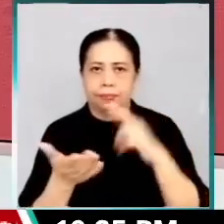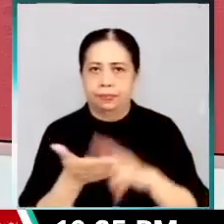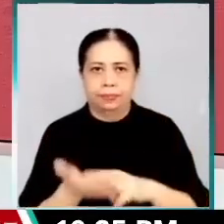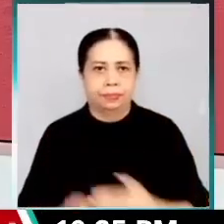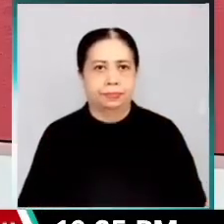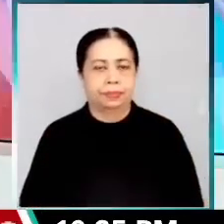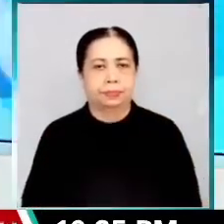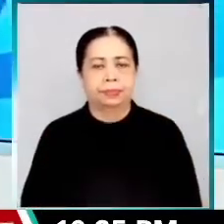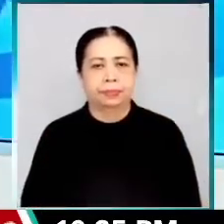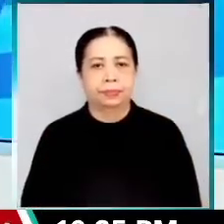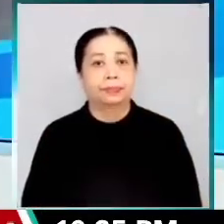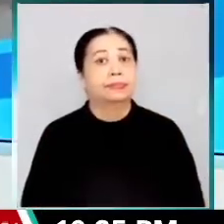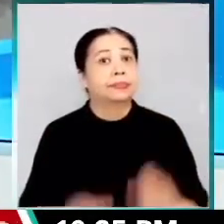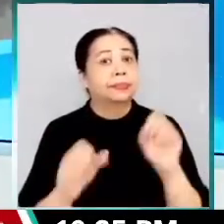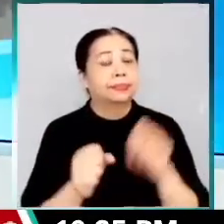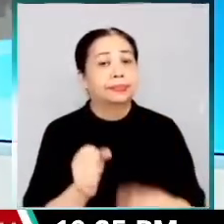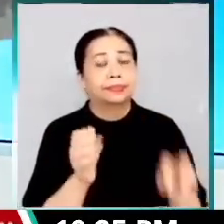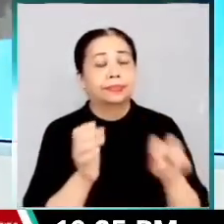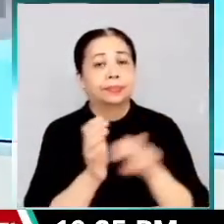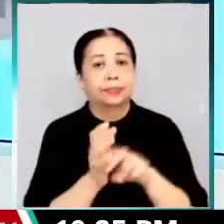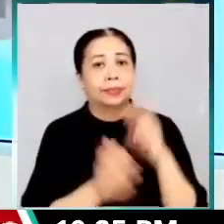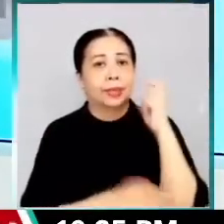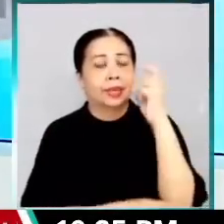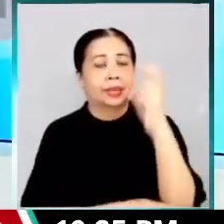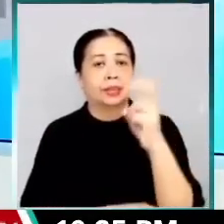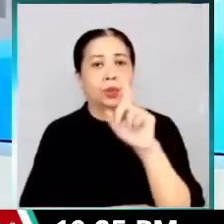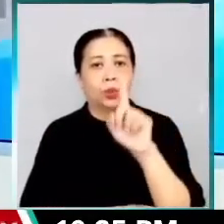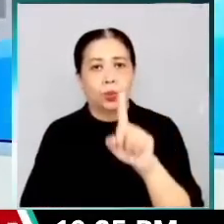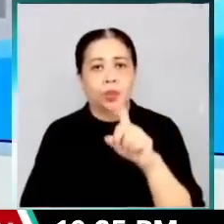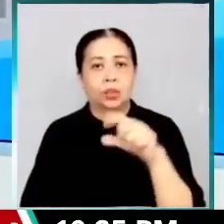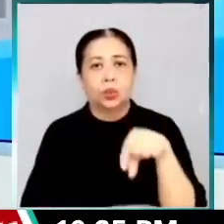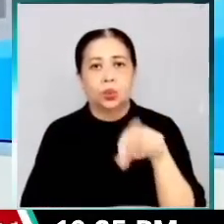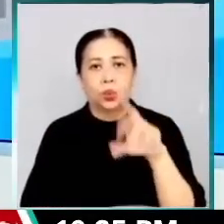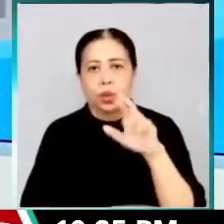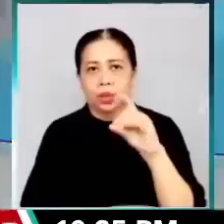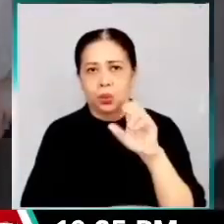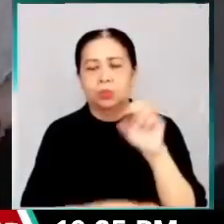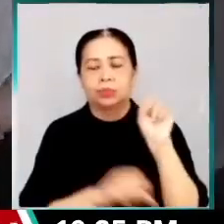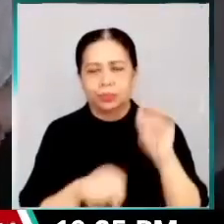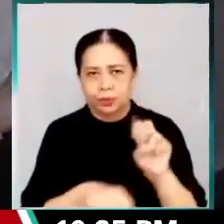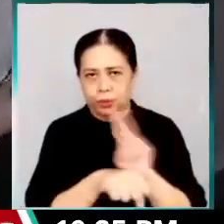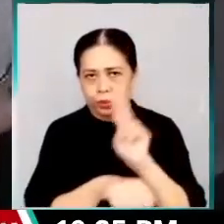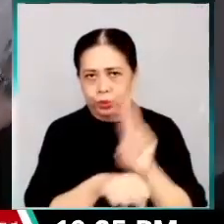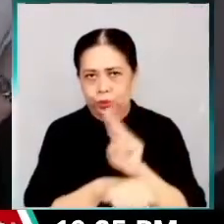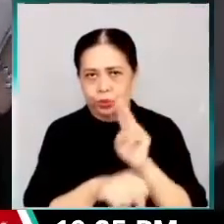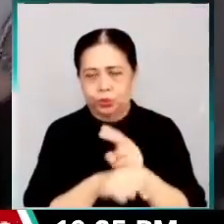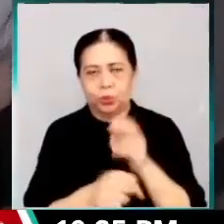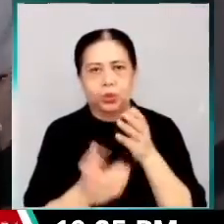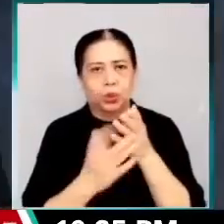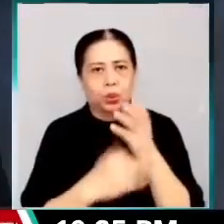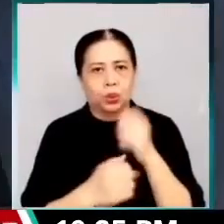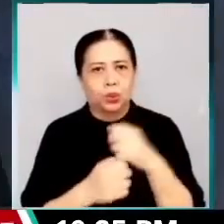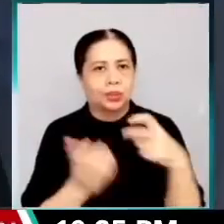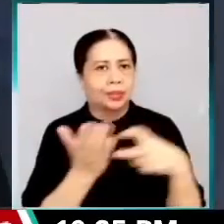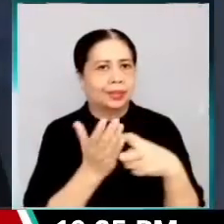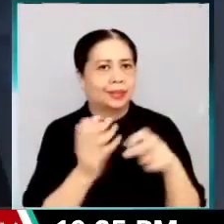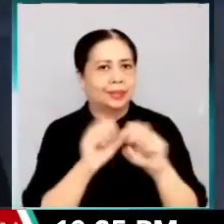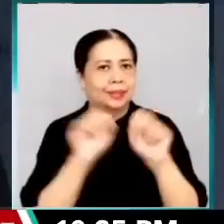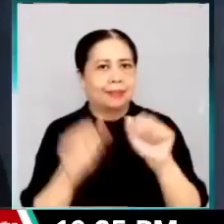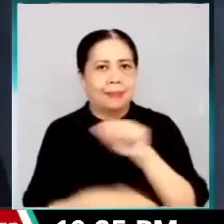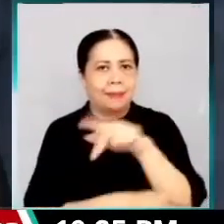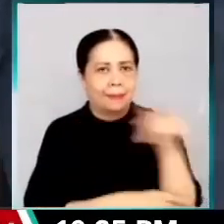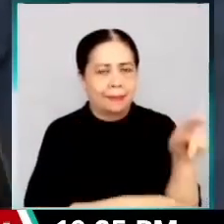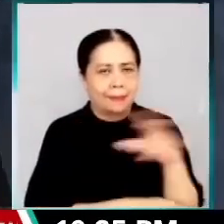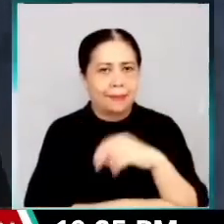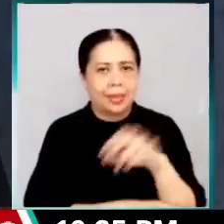Pwede nang makasakay sa LRT1 gamit ang QR code sa pamamagitan niya ng isang ticketing system app at isang